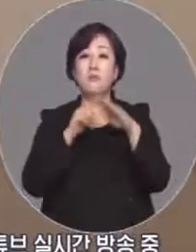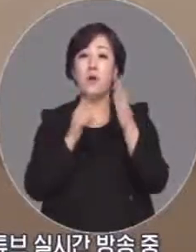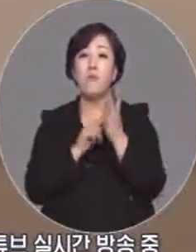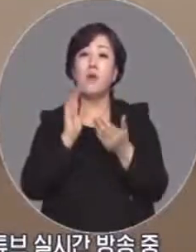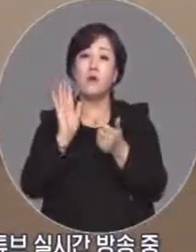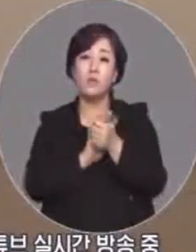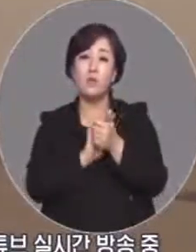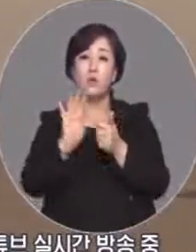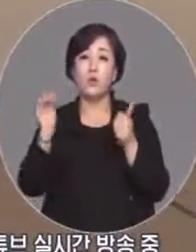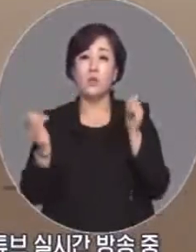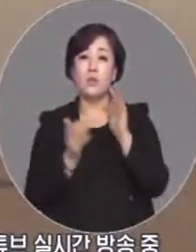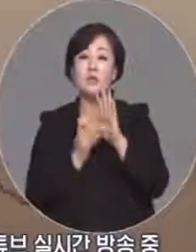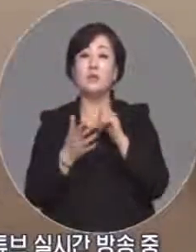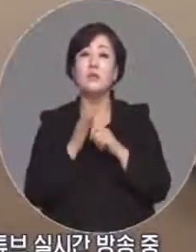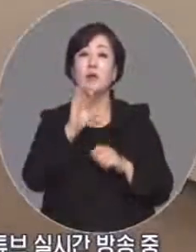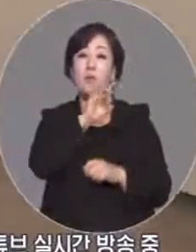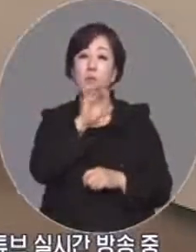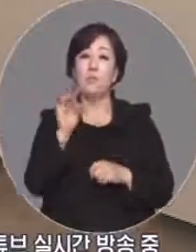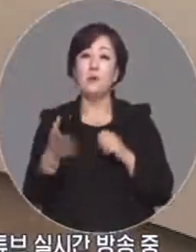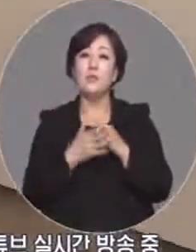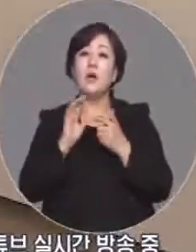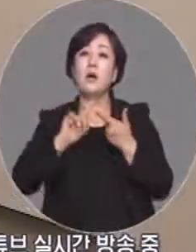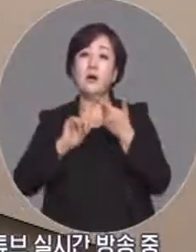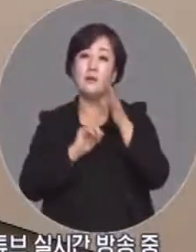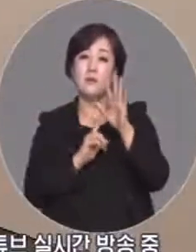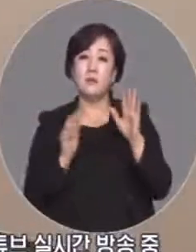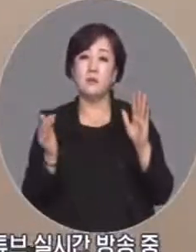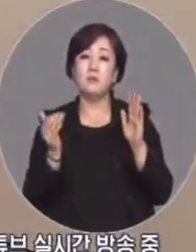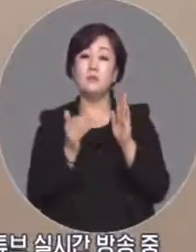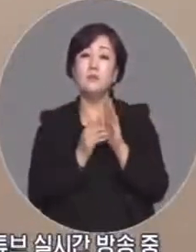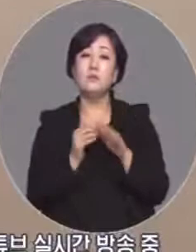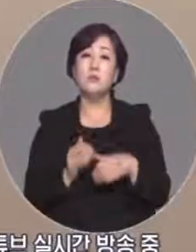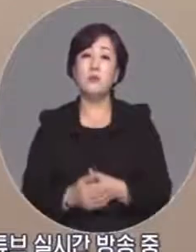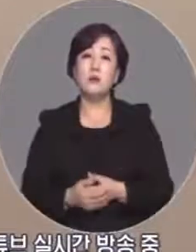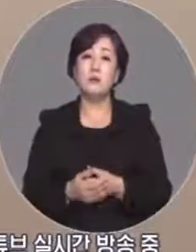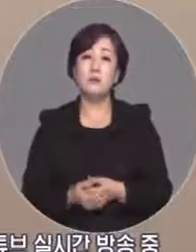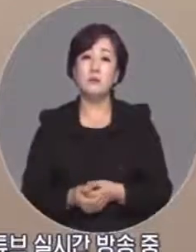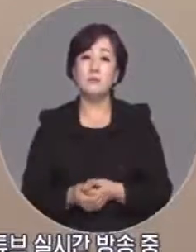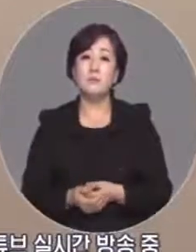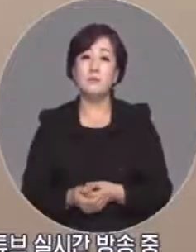공연과 전시가 하나둘씩 열리고 있습니다. UBC 뉴스 김예은입니다.